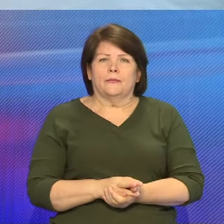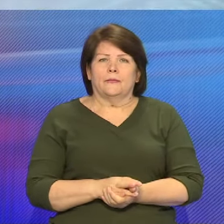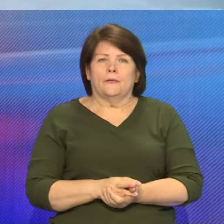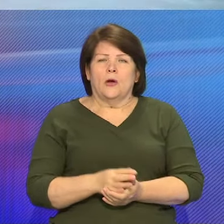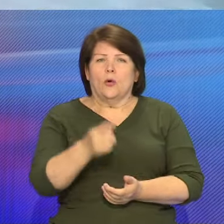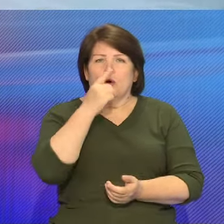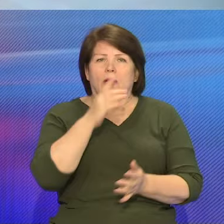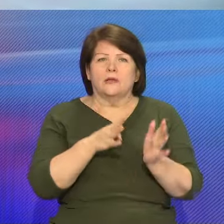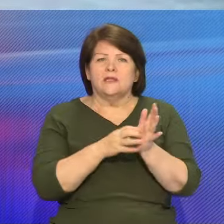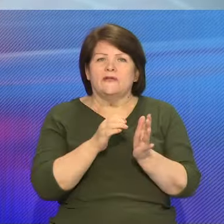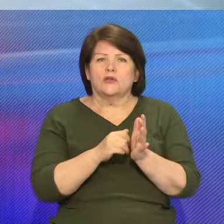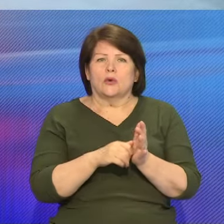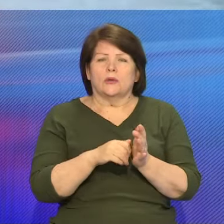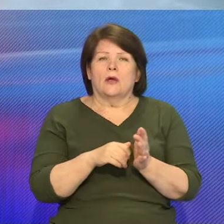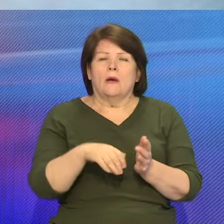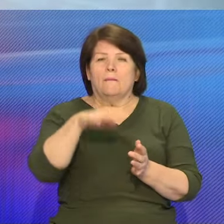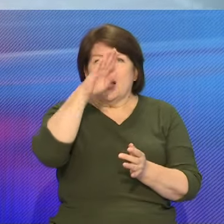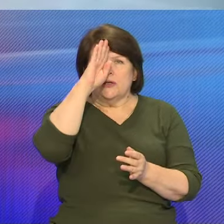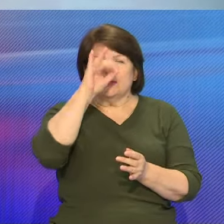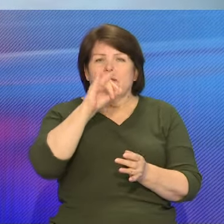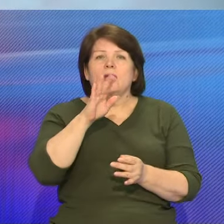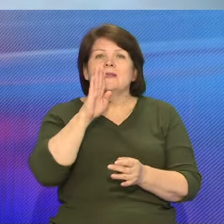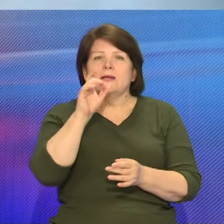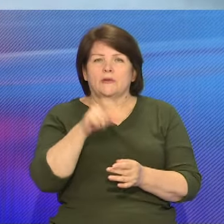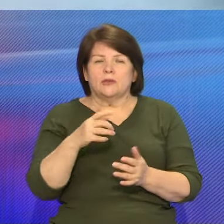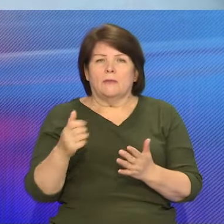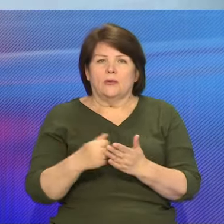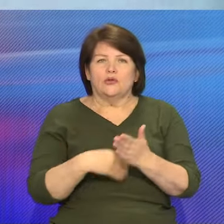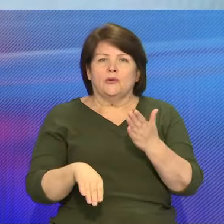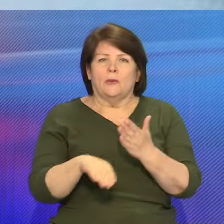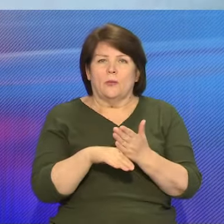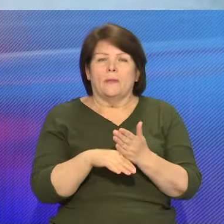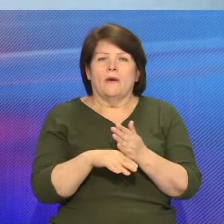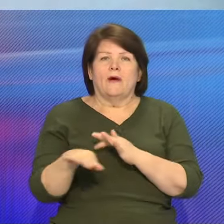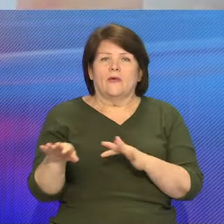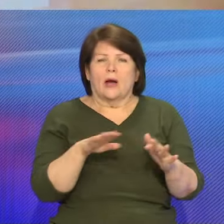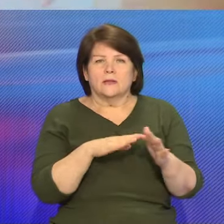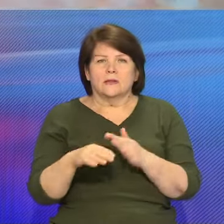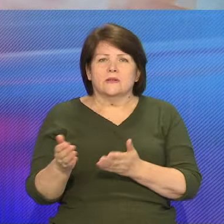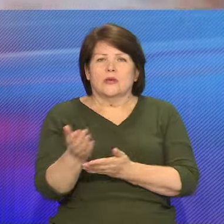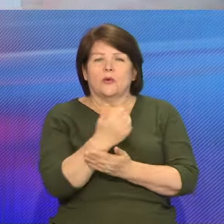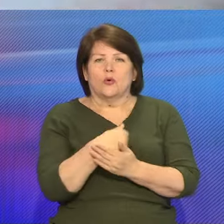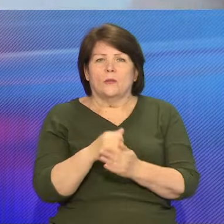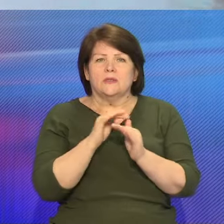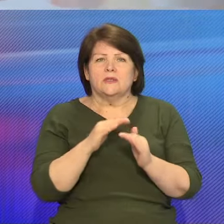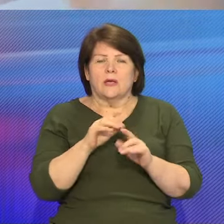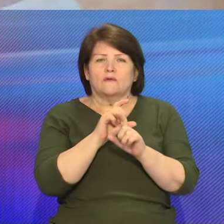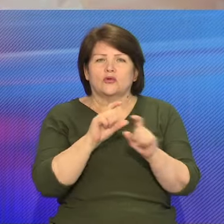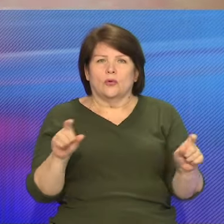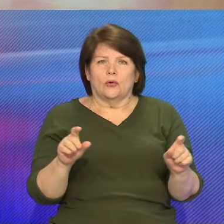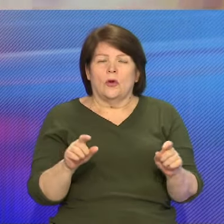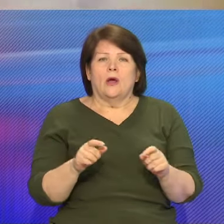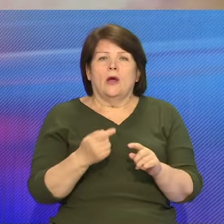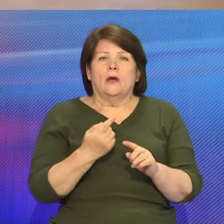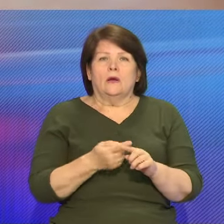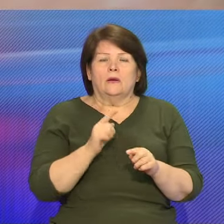Каля 900 хлопчыкаў і дзяўчынак Гродзенскай вобласці атрымалі дапамогу ў рамках дабрачыннай акцыі «Збяром дзяцей у школу». Яе справаздача прайшла